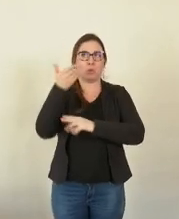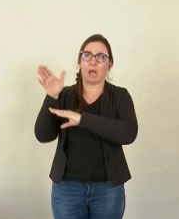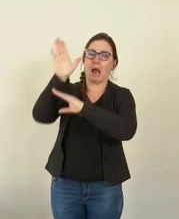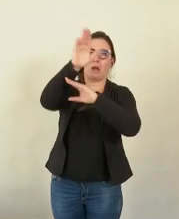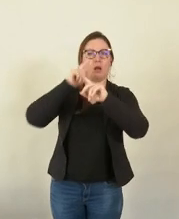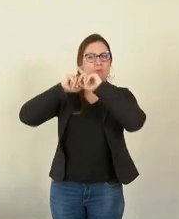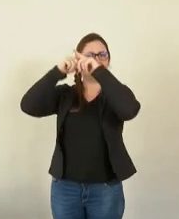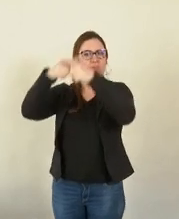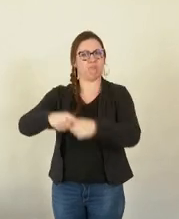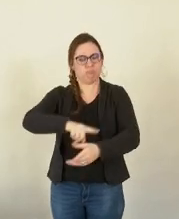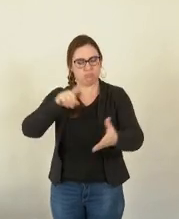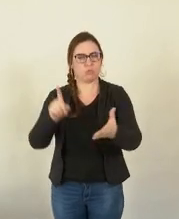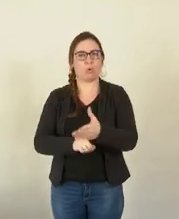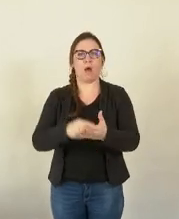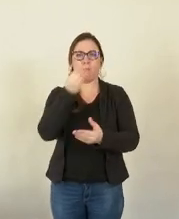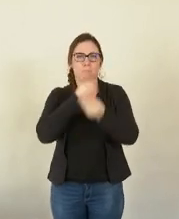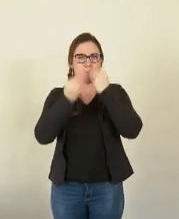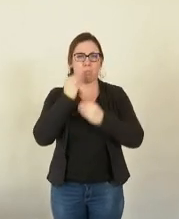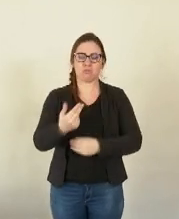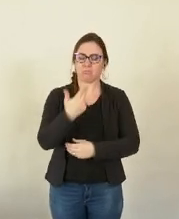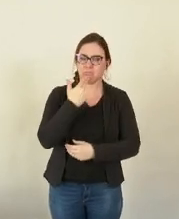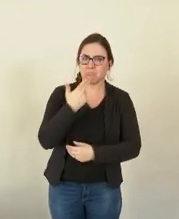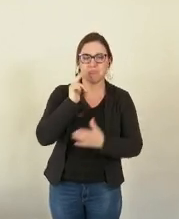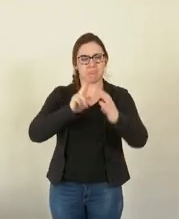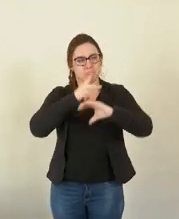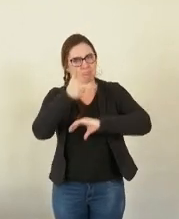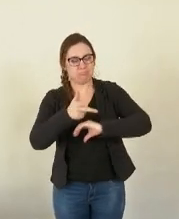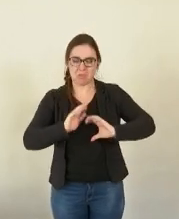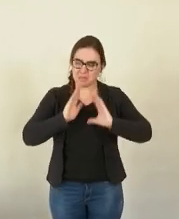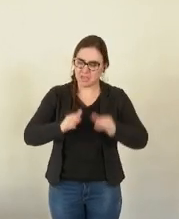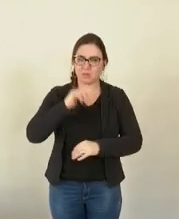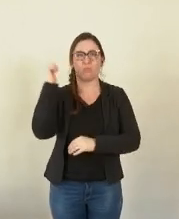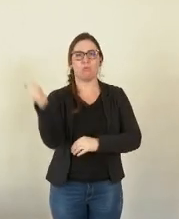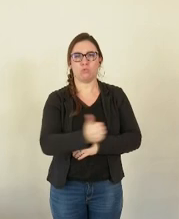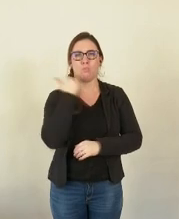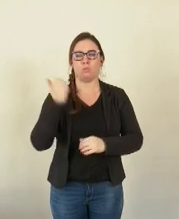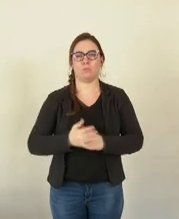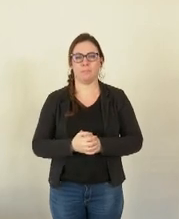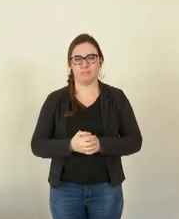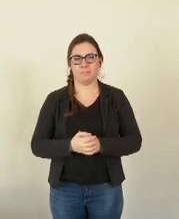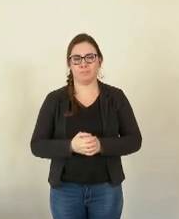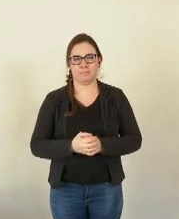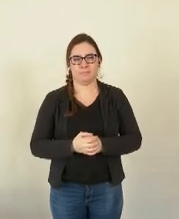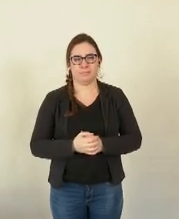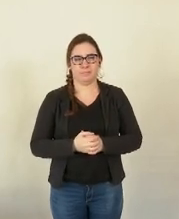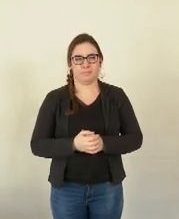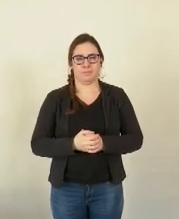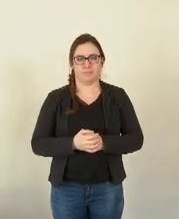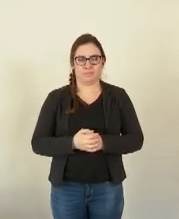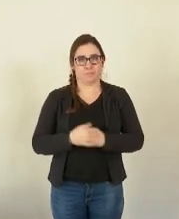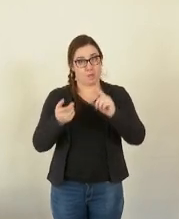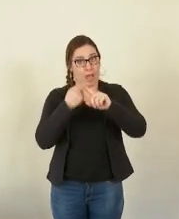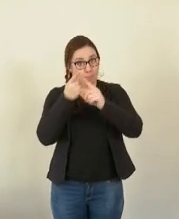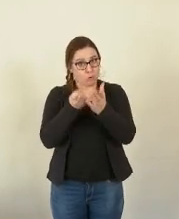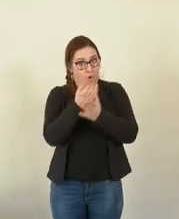effectif à une alimentation de qualité durable et choisie pour toutes et tous notons que nous sommes déjà en déjà en